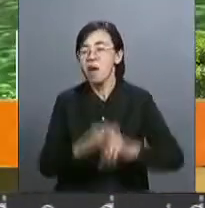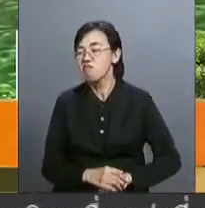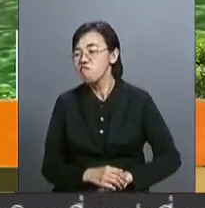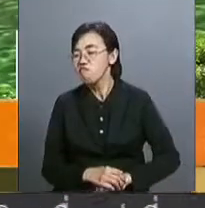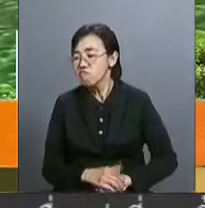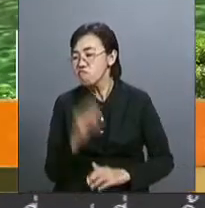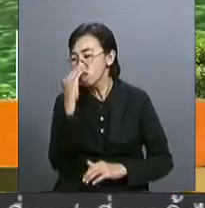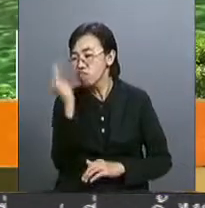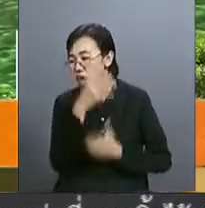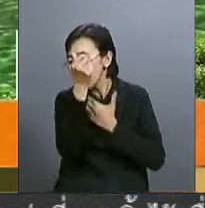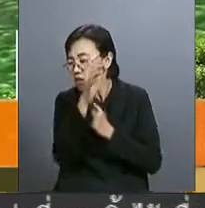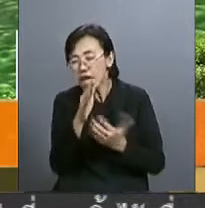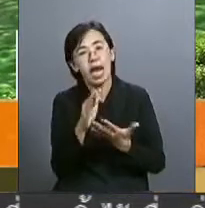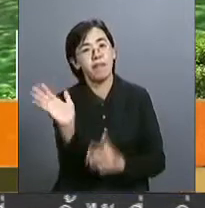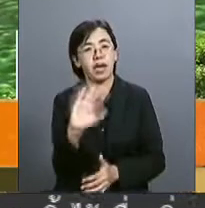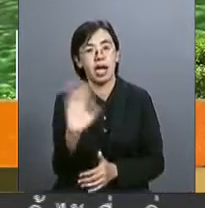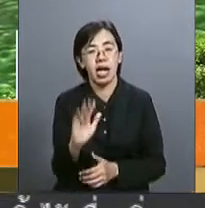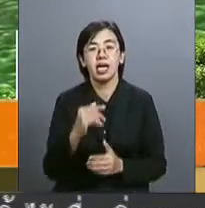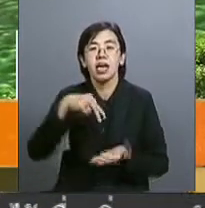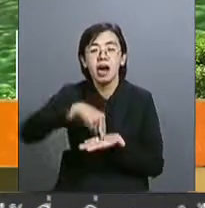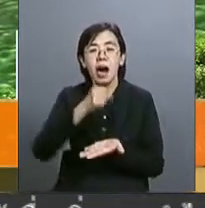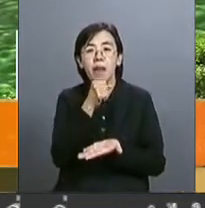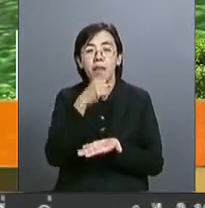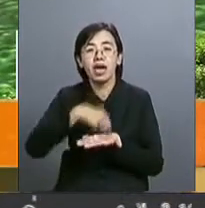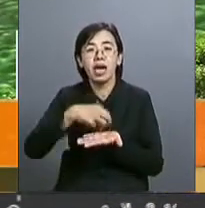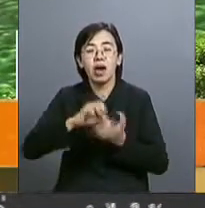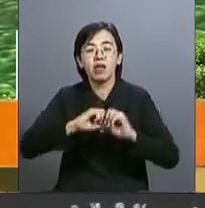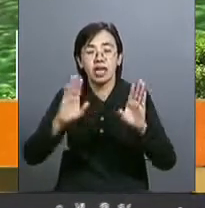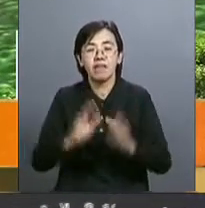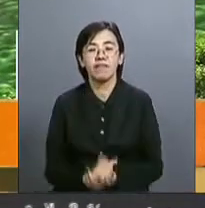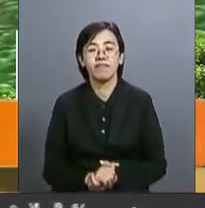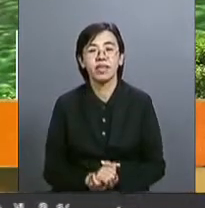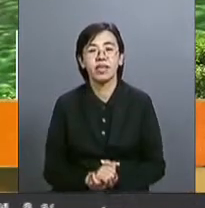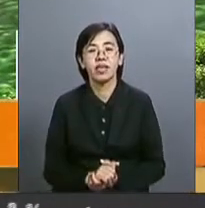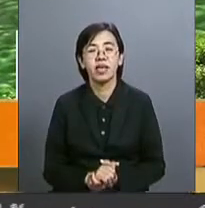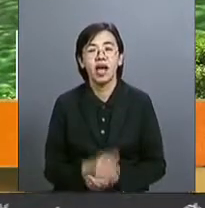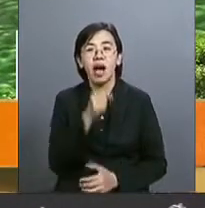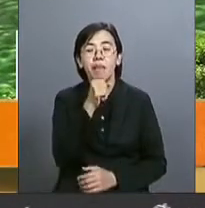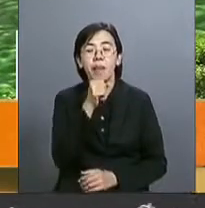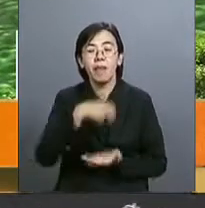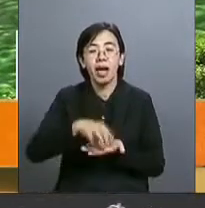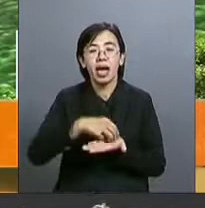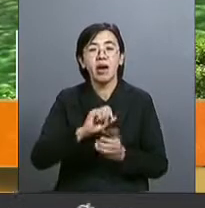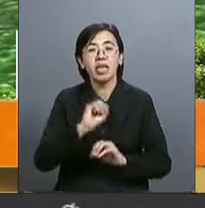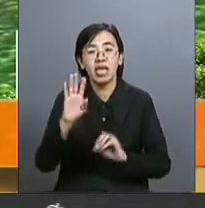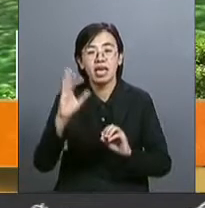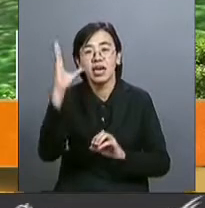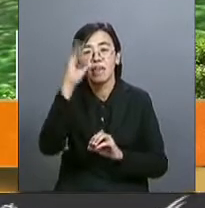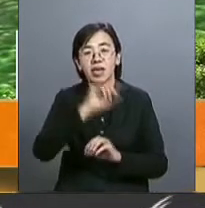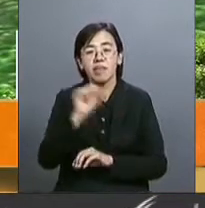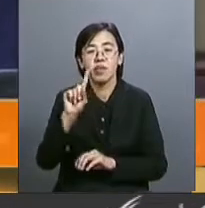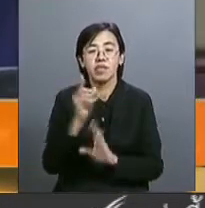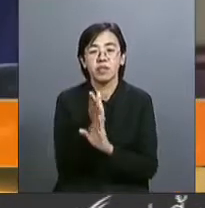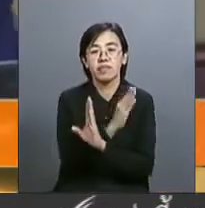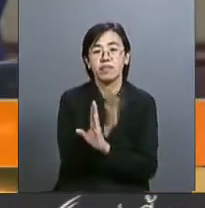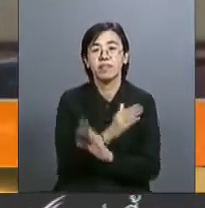ได้โดยการประกาศจุดยืนและท่าทีชัดกลางรายการศาสตร์พระราชาสู่การพัฒนาอย่างยั่งยืนเมื่อค่ำวันศุกร์ที่ผ่านม